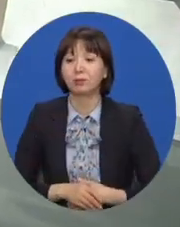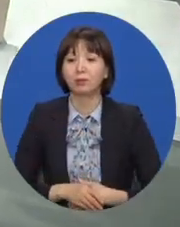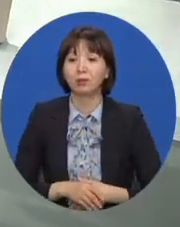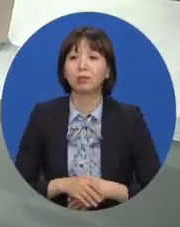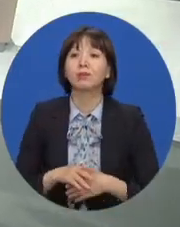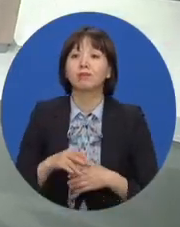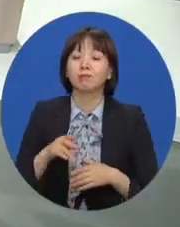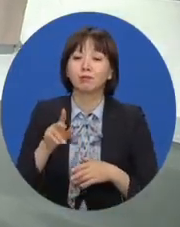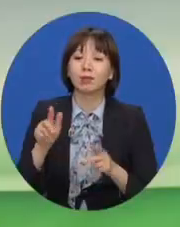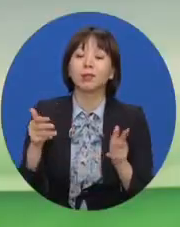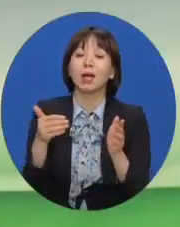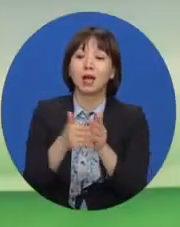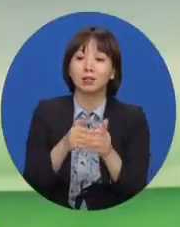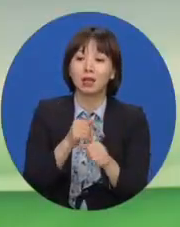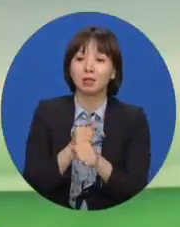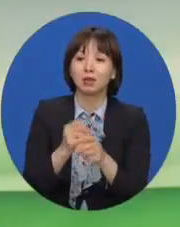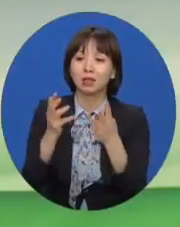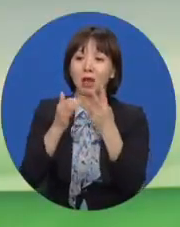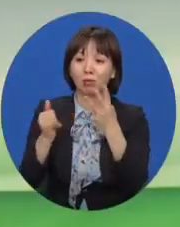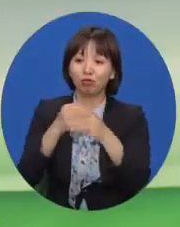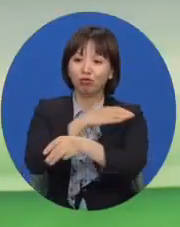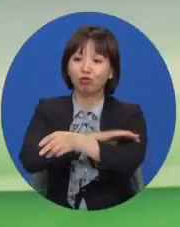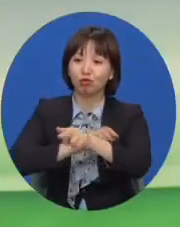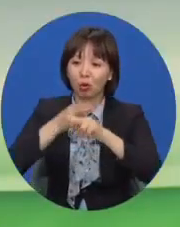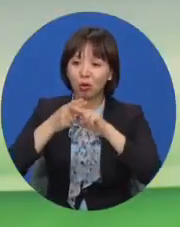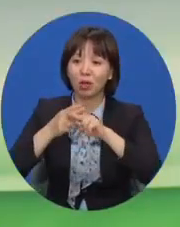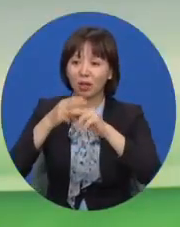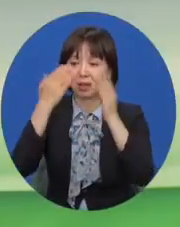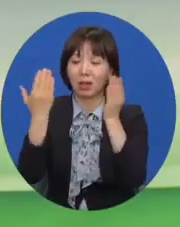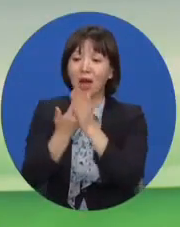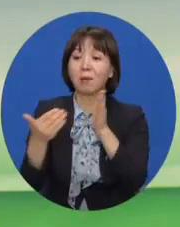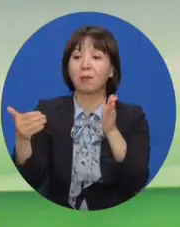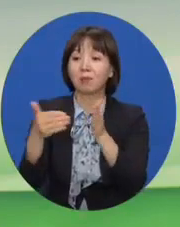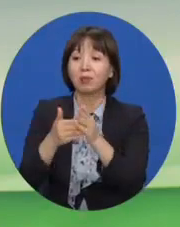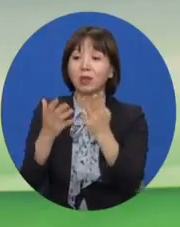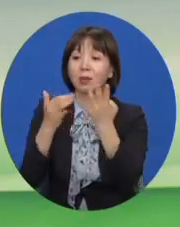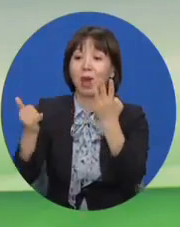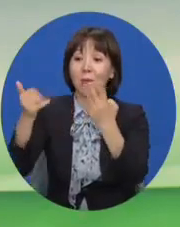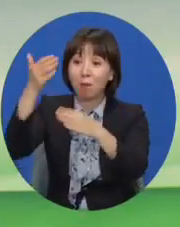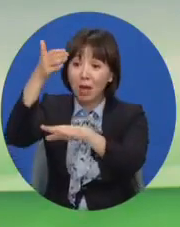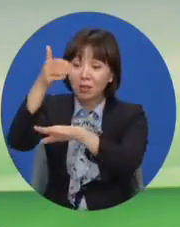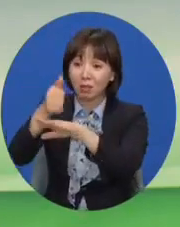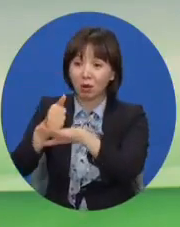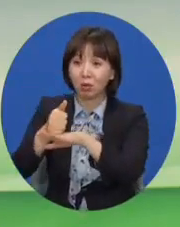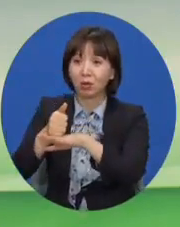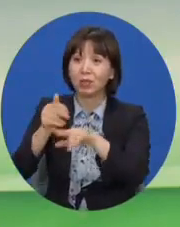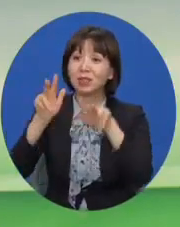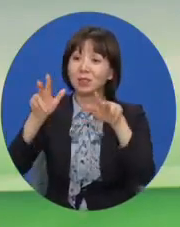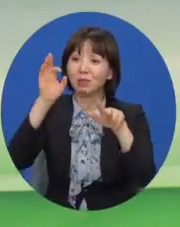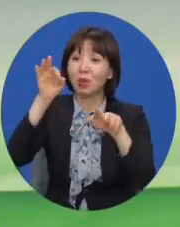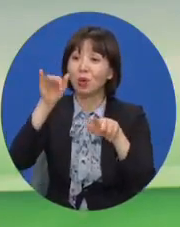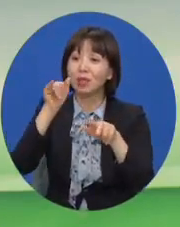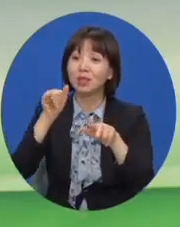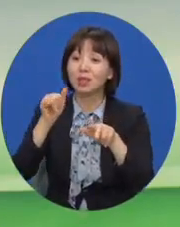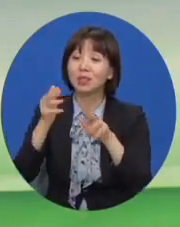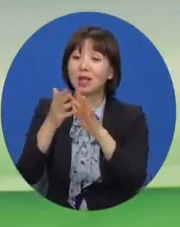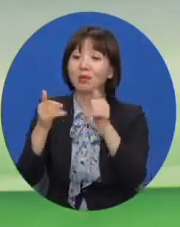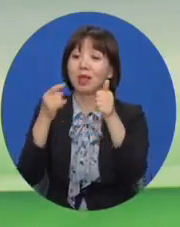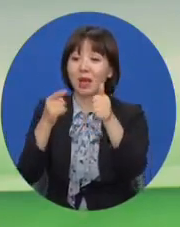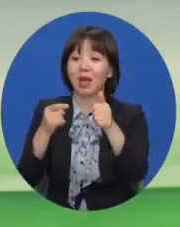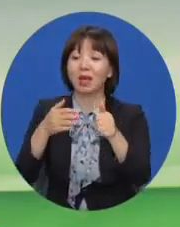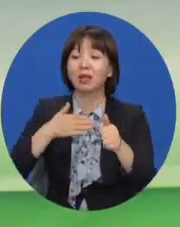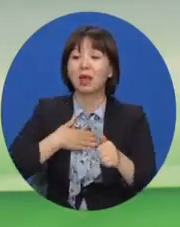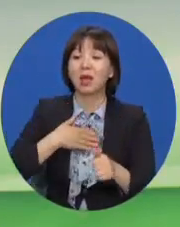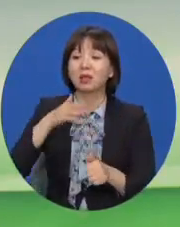해서 세 분께 드렸던 주도권 토론을 모두 마치겠습니다. 세 분께 마지막으로 지금 보고 계신 시청자 여러분께 내가 왜